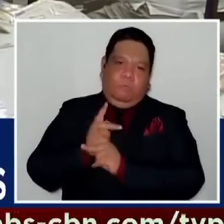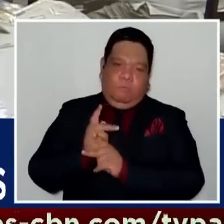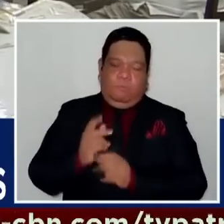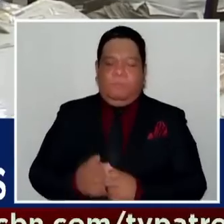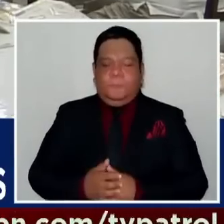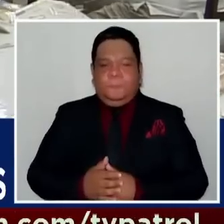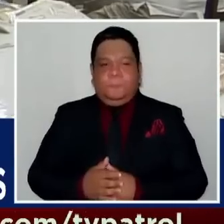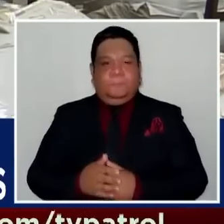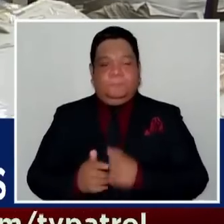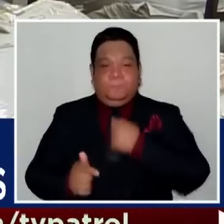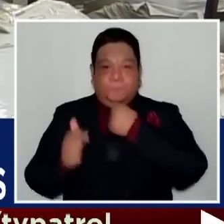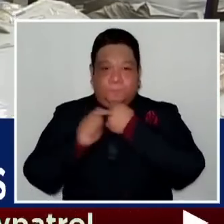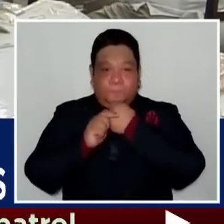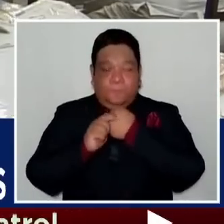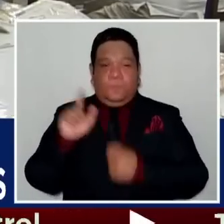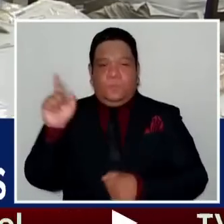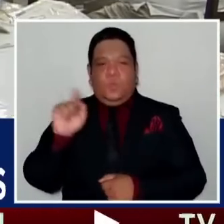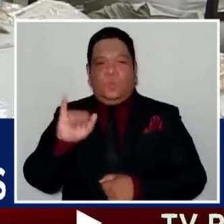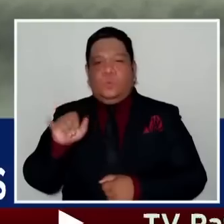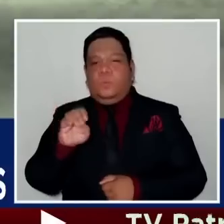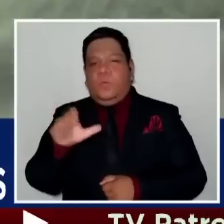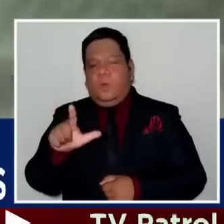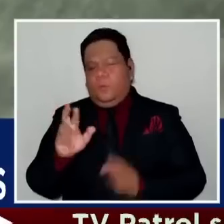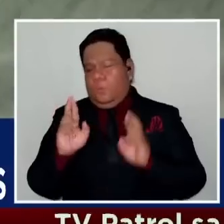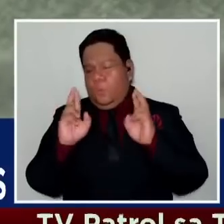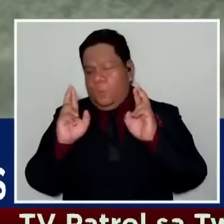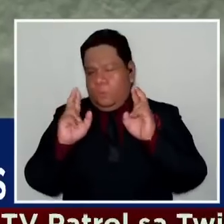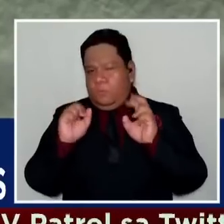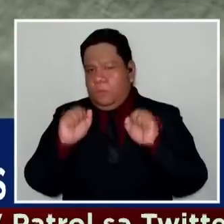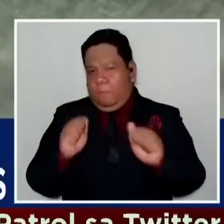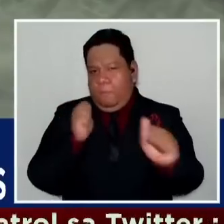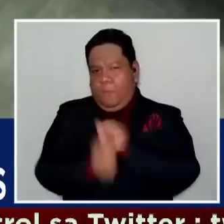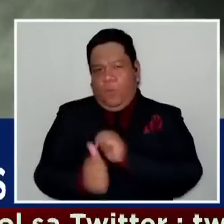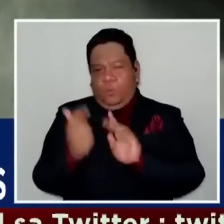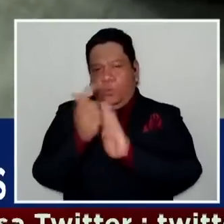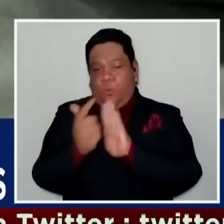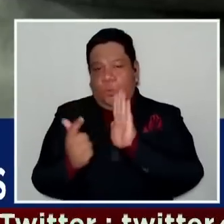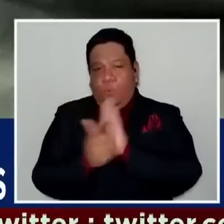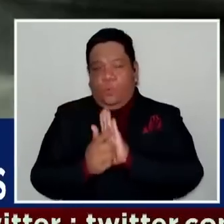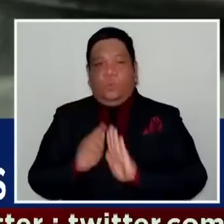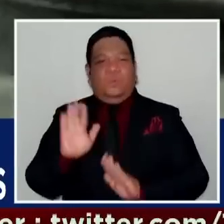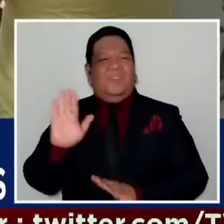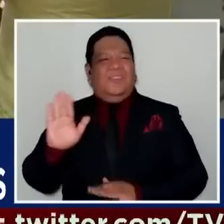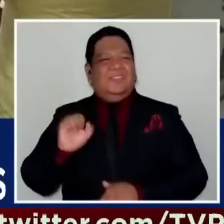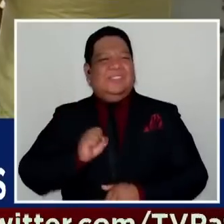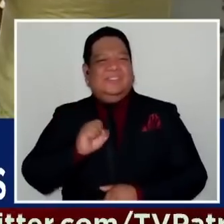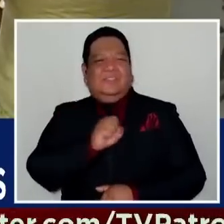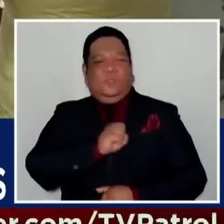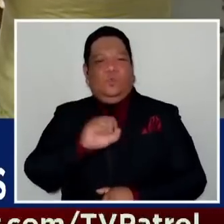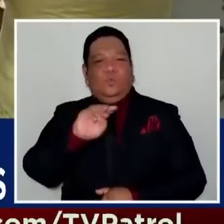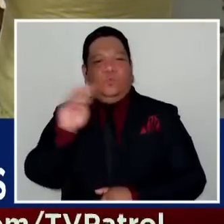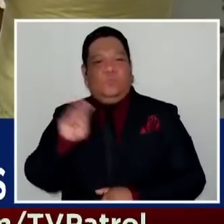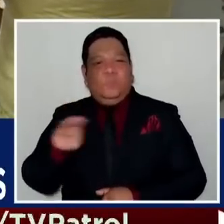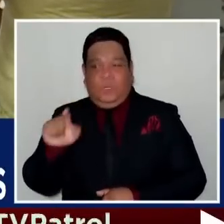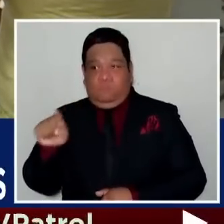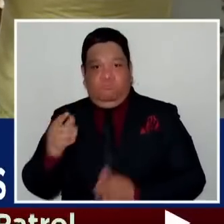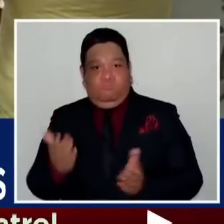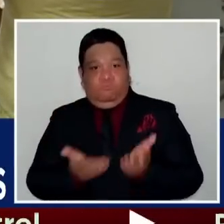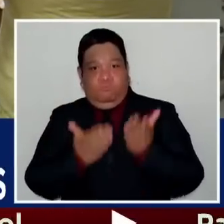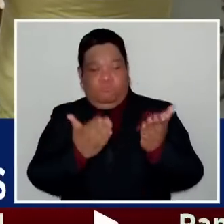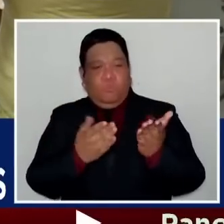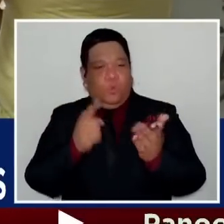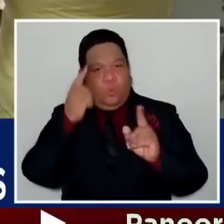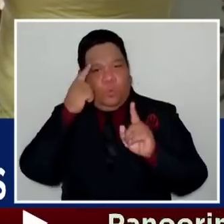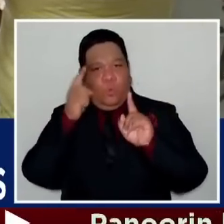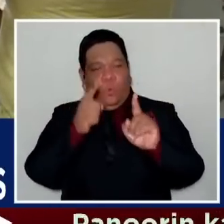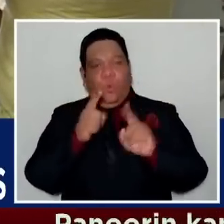Jomel todo dasal na maisabatas ang Senate Bill 2002 ni Senate President Juan Miguel Zubiri na ang target ay 150